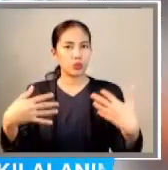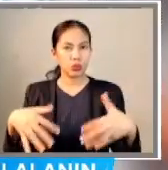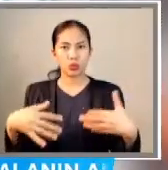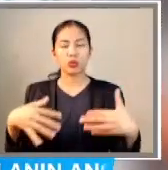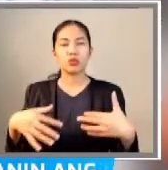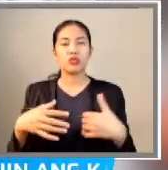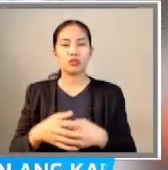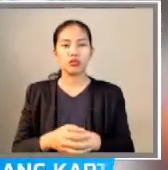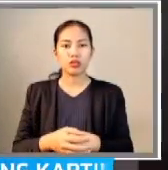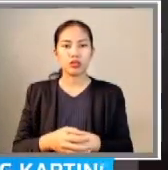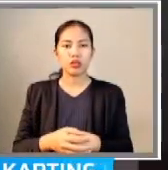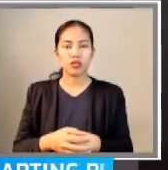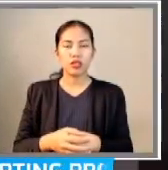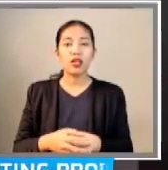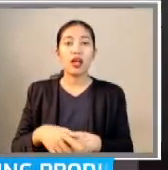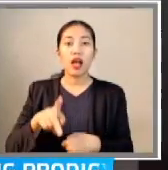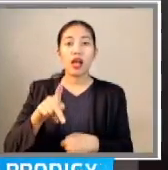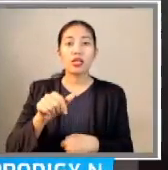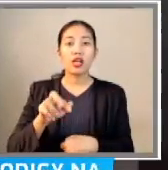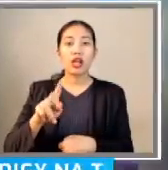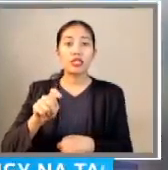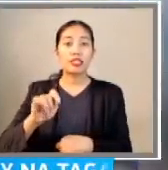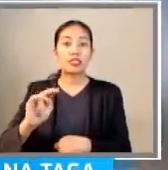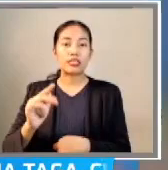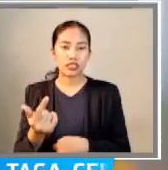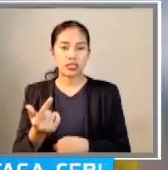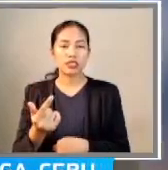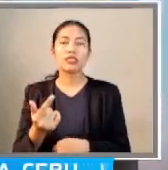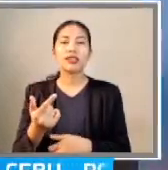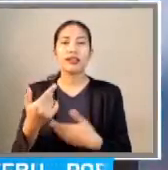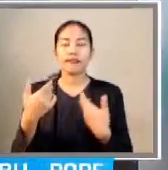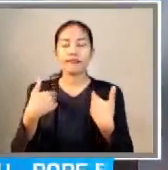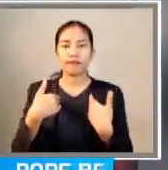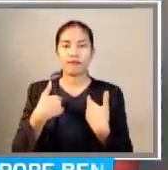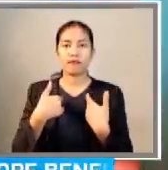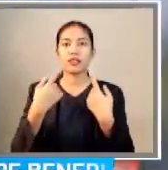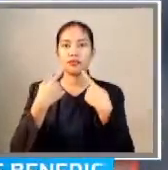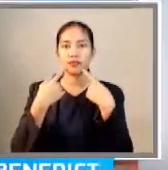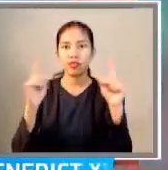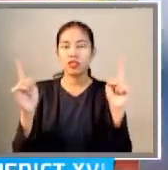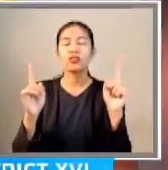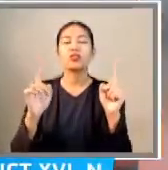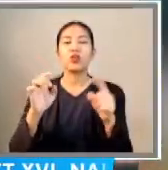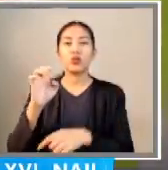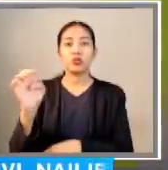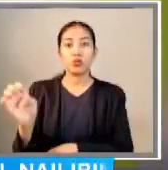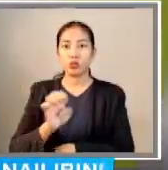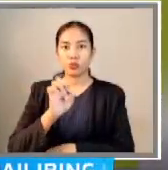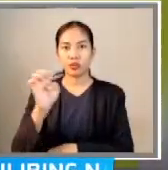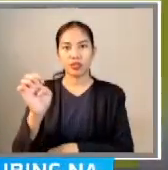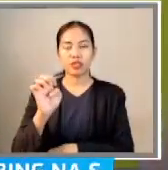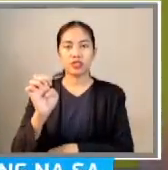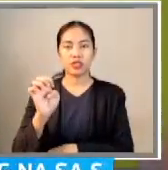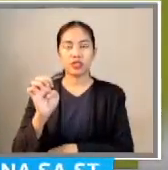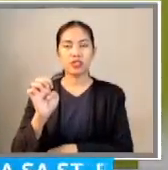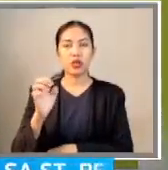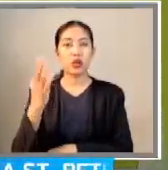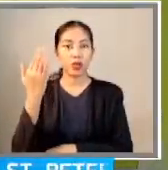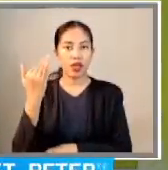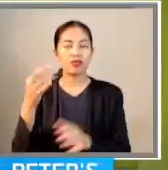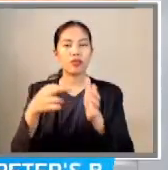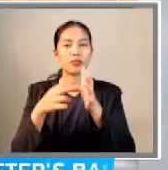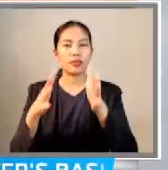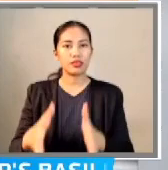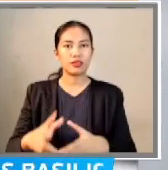Carter Prodigy nag-iwan ng marka sa Europa nitong 2021 nang dalhin ang bansa sa gitna ng international